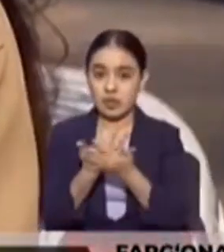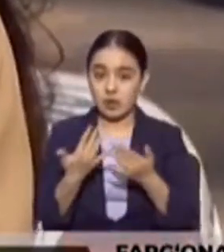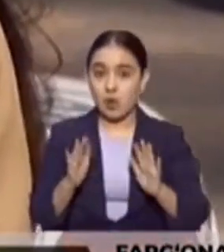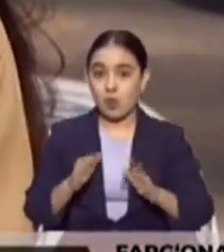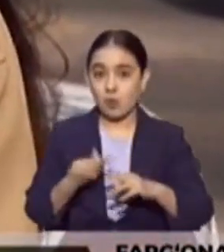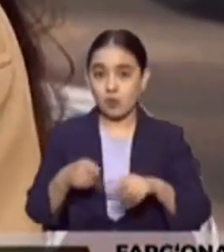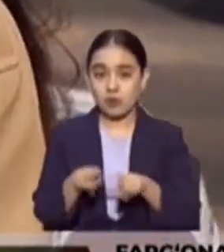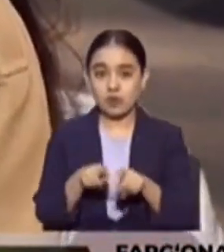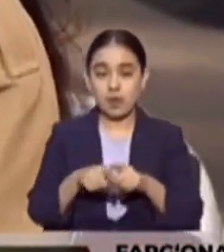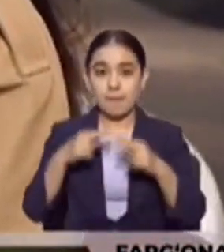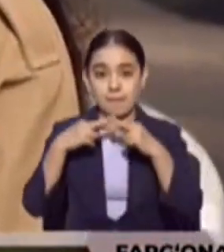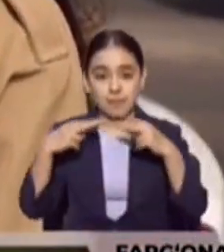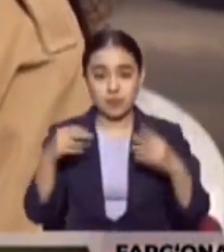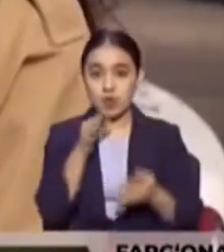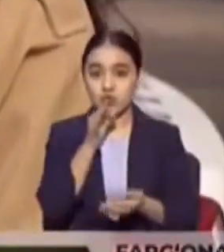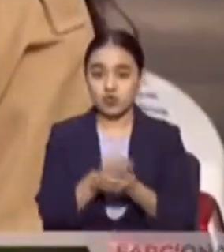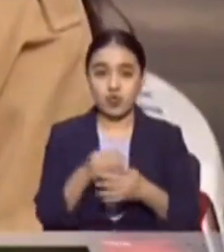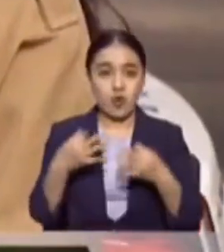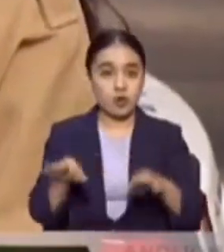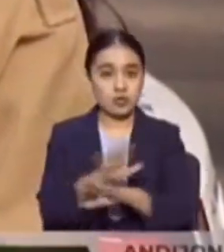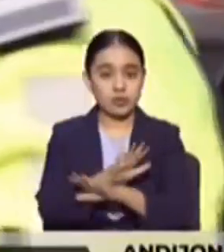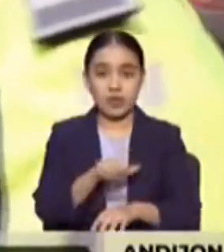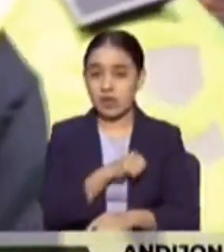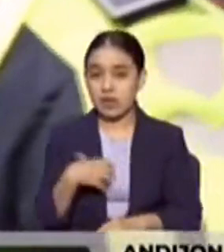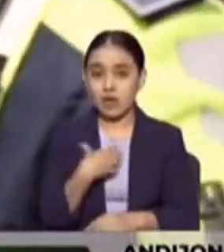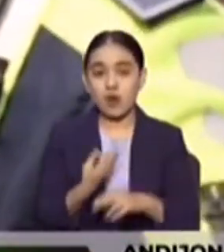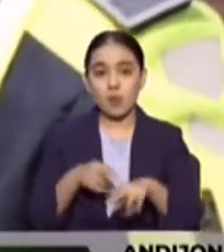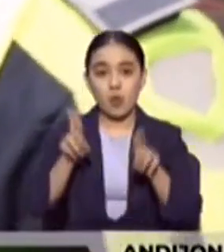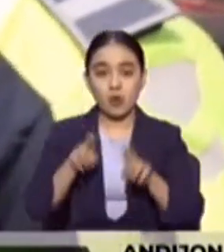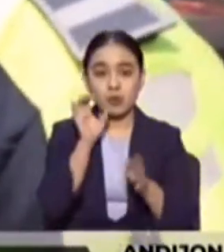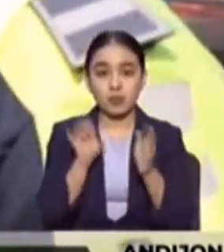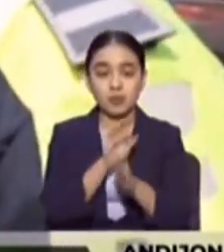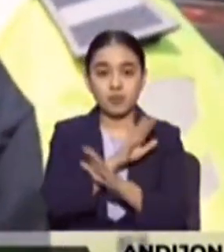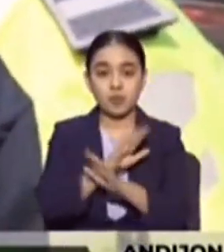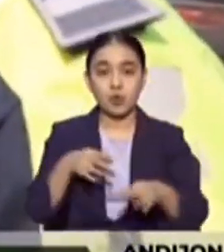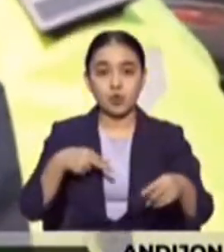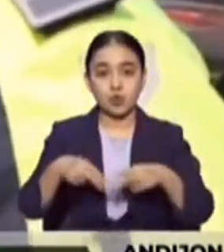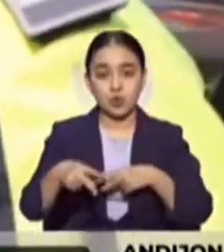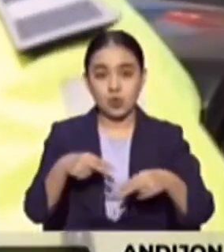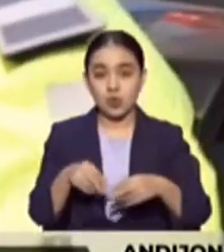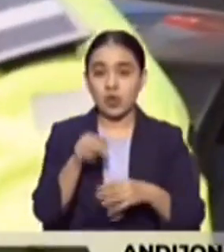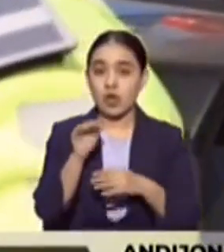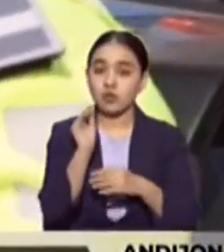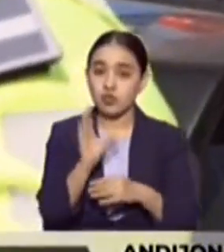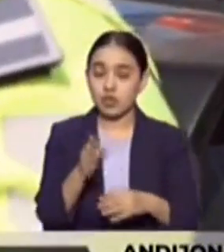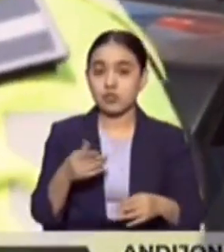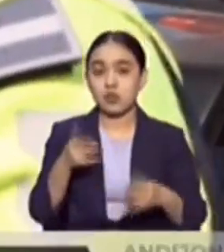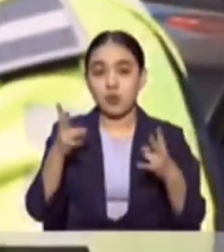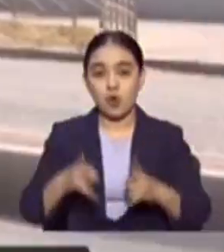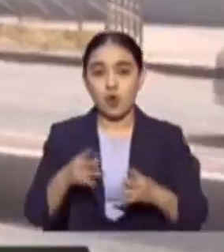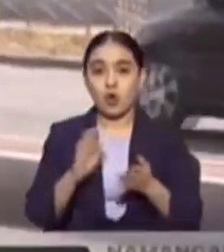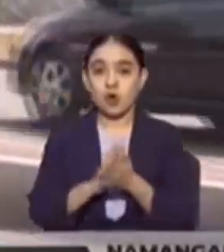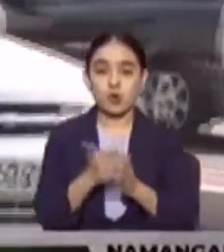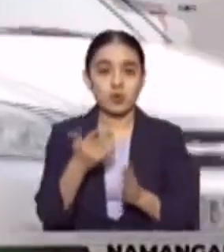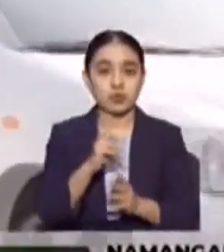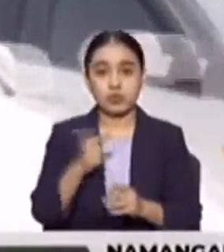Ammo bu kabi bahonalar javobgarlikdan ozod qilmaydi. Eng avvalo bu qoidalarga amal qilmaslikni yo'llar kechirmaydi. Ko'ngilsiz hodisalardan ularni